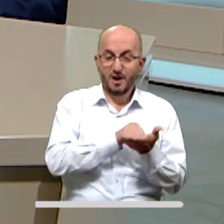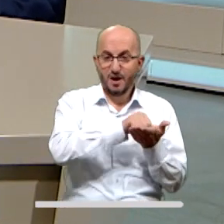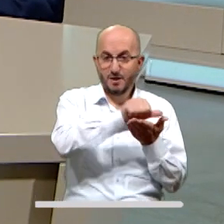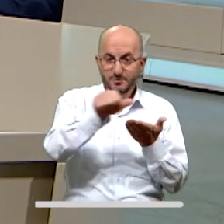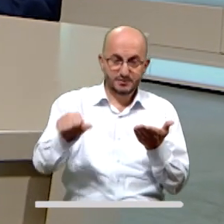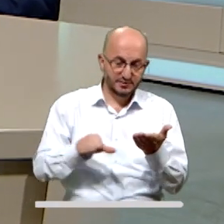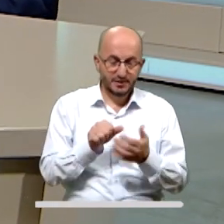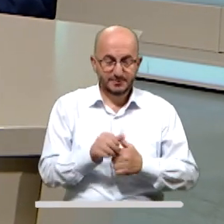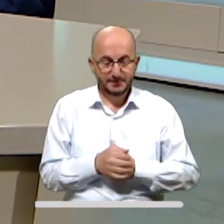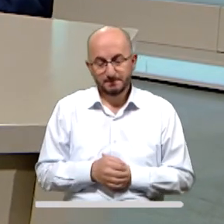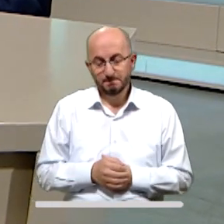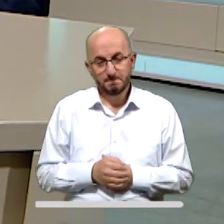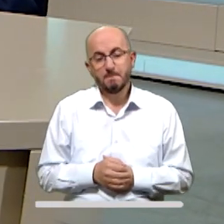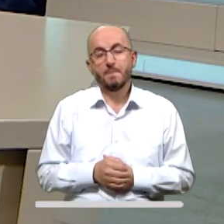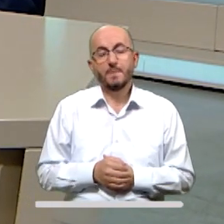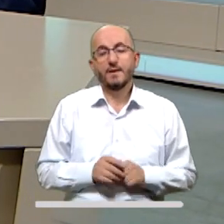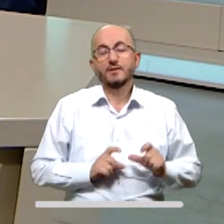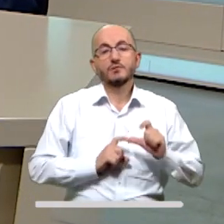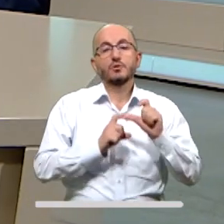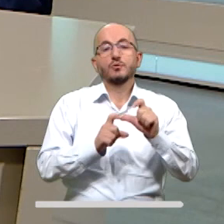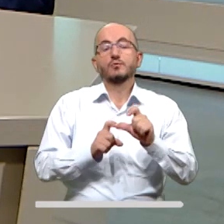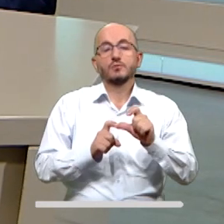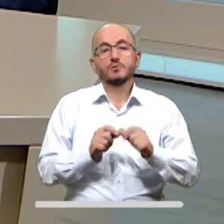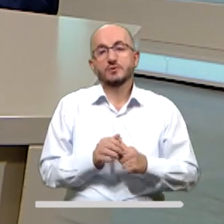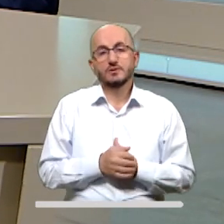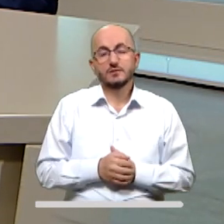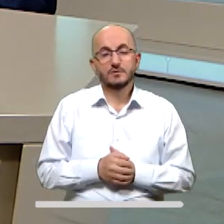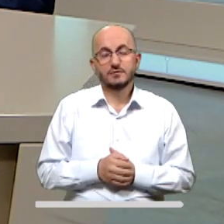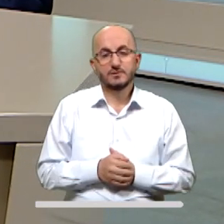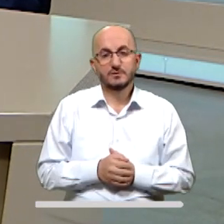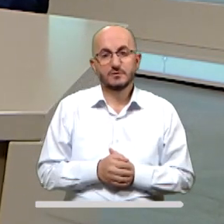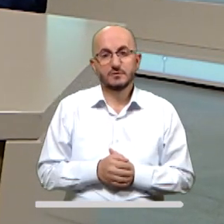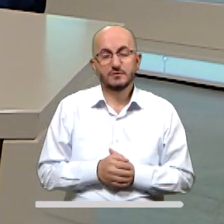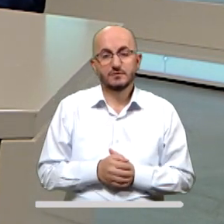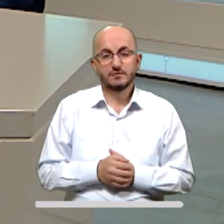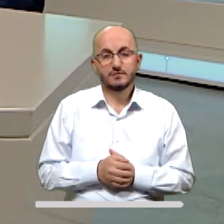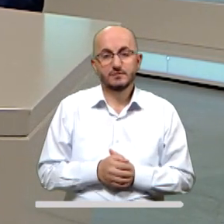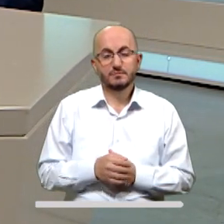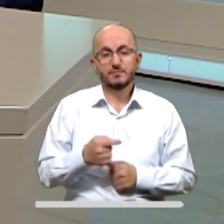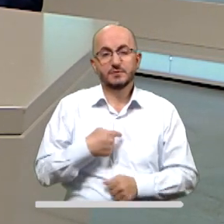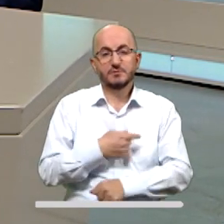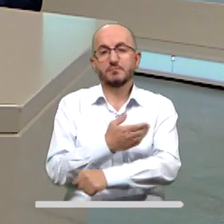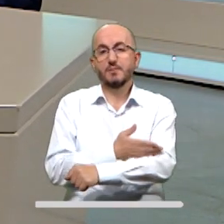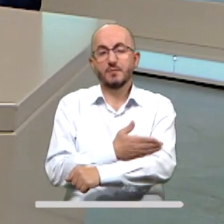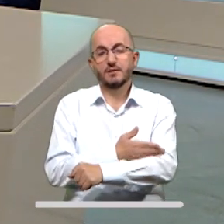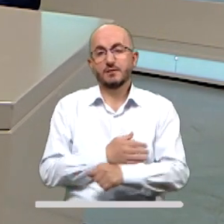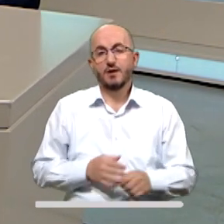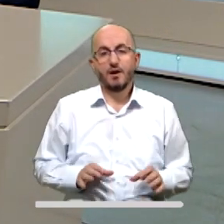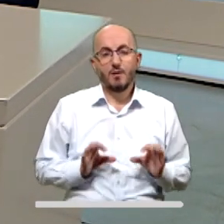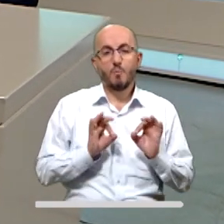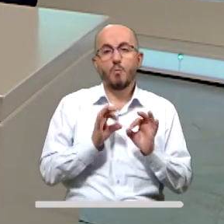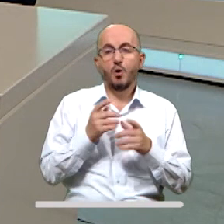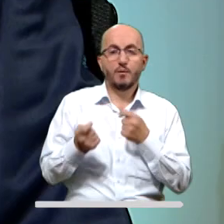Allah sizden de razı olsun. Sorum şu olacak hocama. Buyurun. Bizim yöremizde böyle bir uygulama